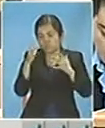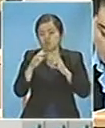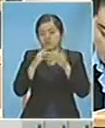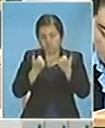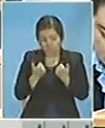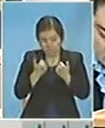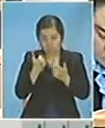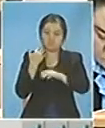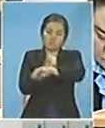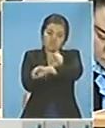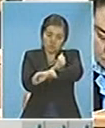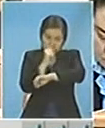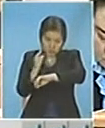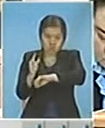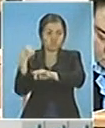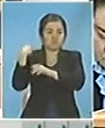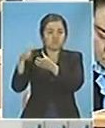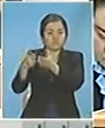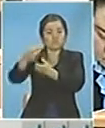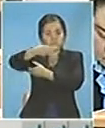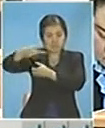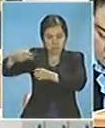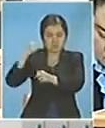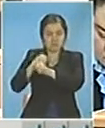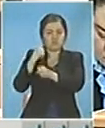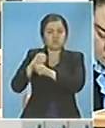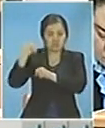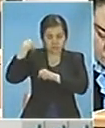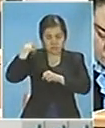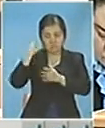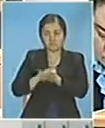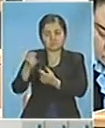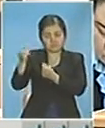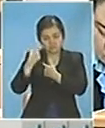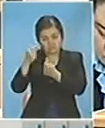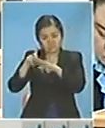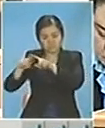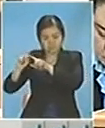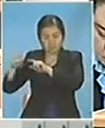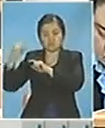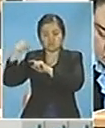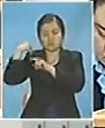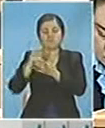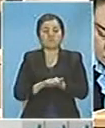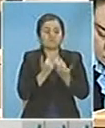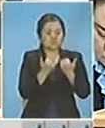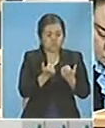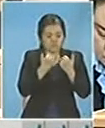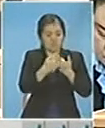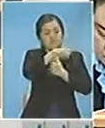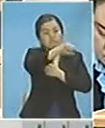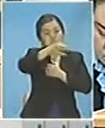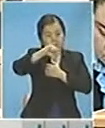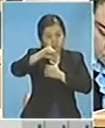ควรจะตอบแทนท่านเล็กๆน้อยๆอย่างนี้ก็สภาผู้แทนราษฎรของเรา